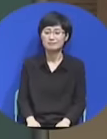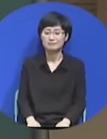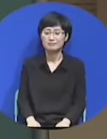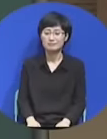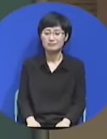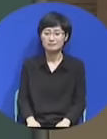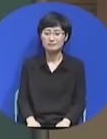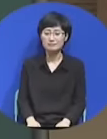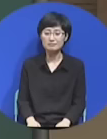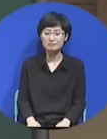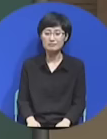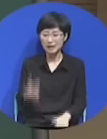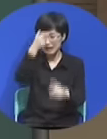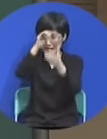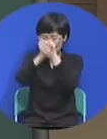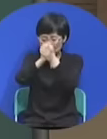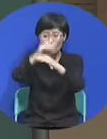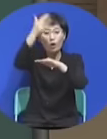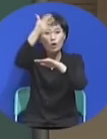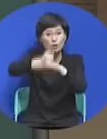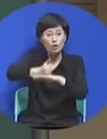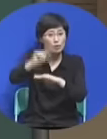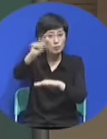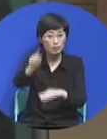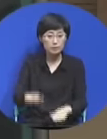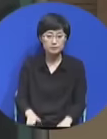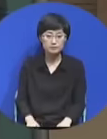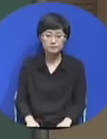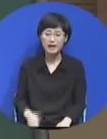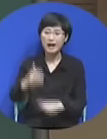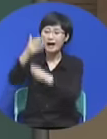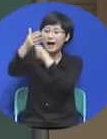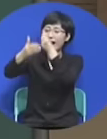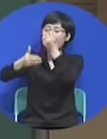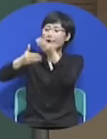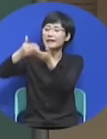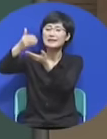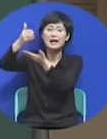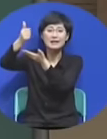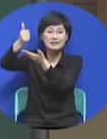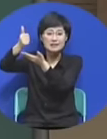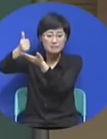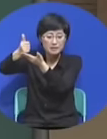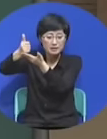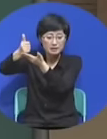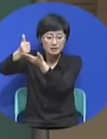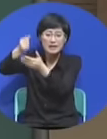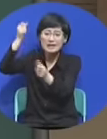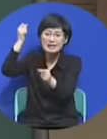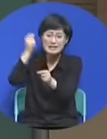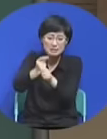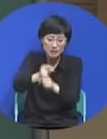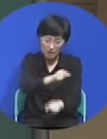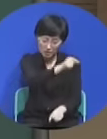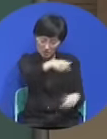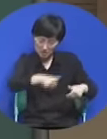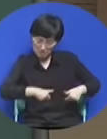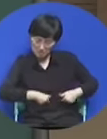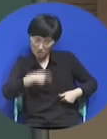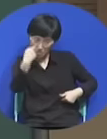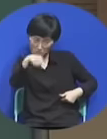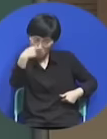没有必要带着贪心来求的意思。 그러면서 결론 냈잖아요. 然后下了结论。 하나님이 너희에게 무엇이 필요한가를 아시느니라.